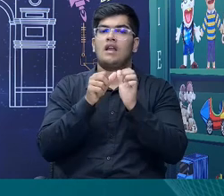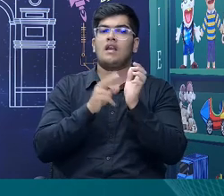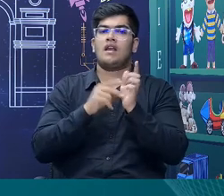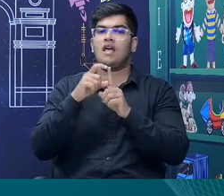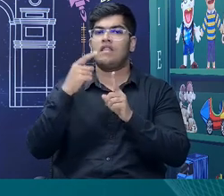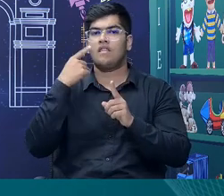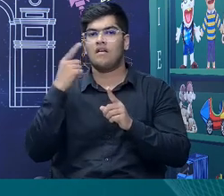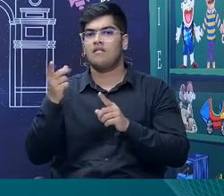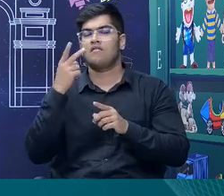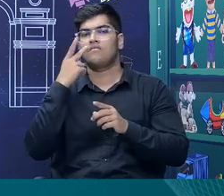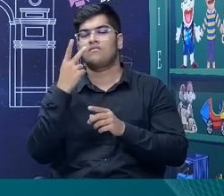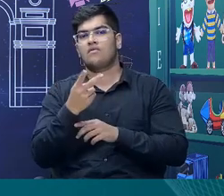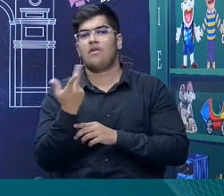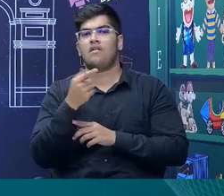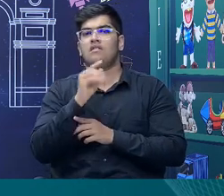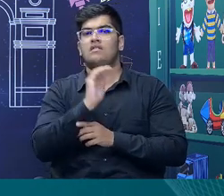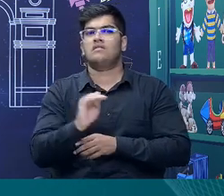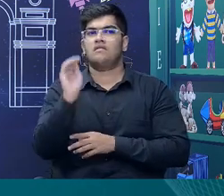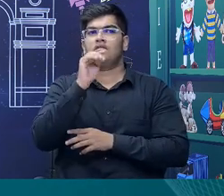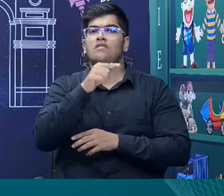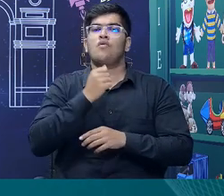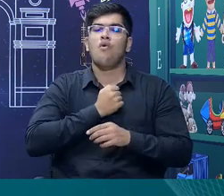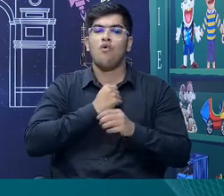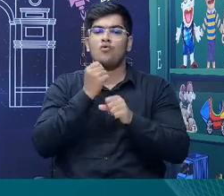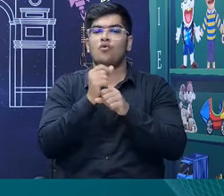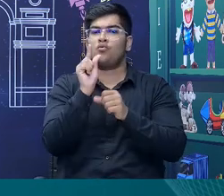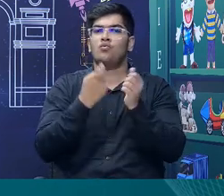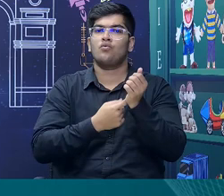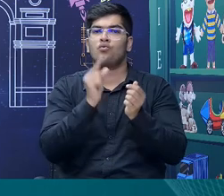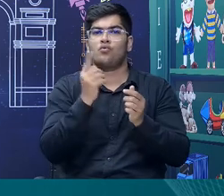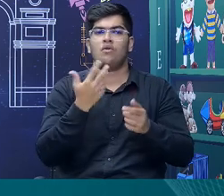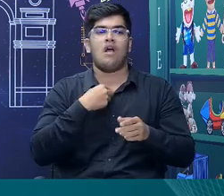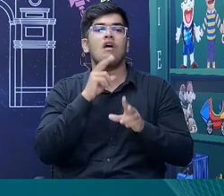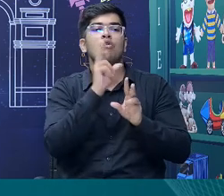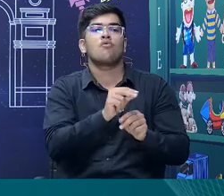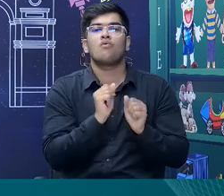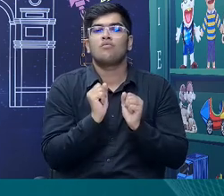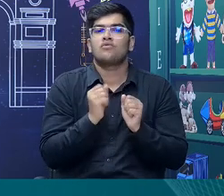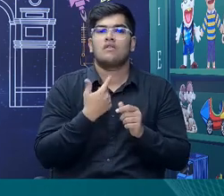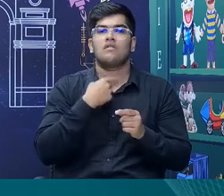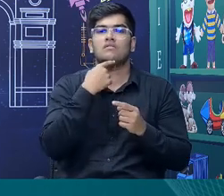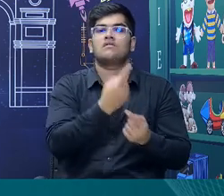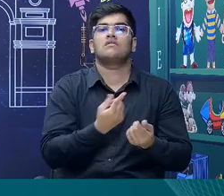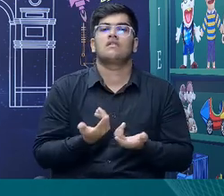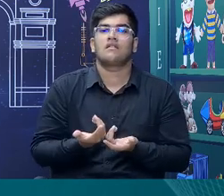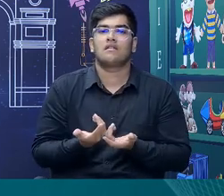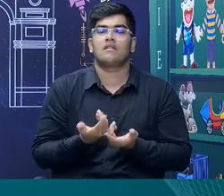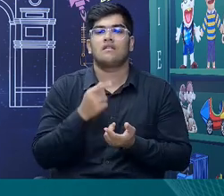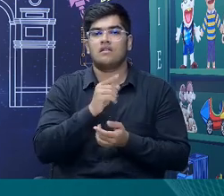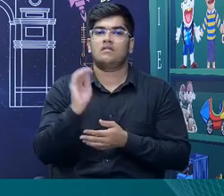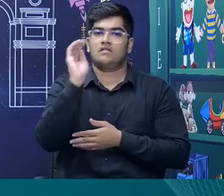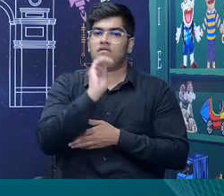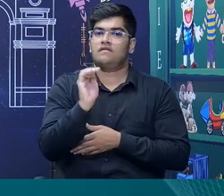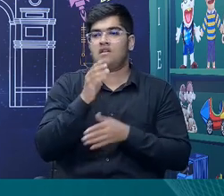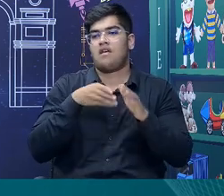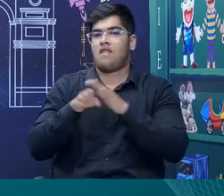जो है उन्होंने कहा की यह तो मेरे गुरु है इनको मैं कैसे माना कर सकता हूं तो उन्होंने शिवाजी को